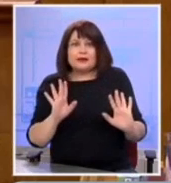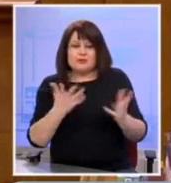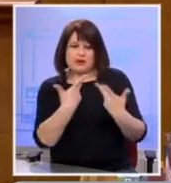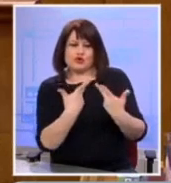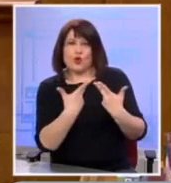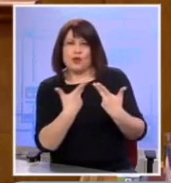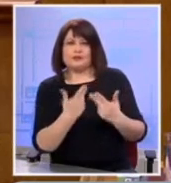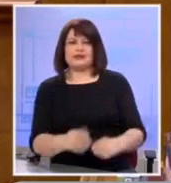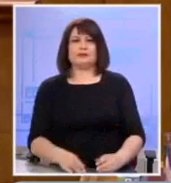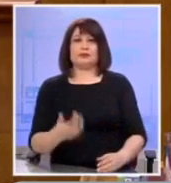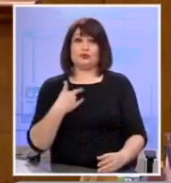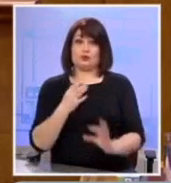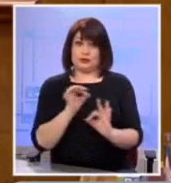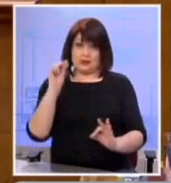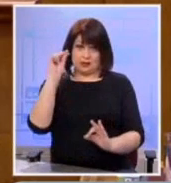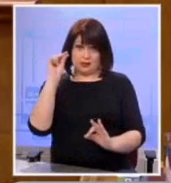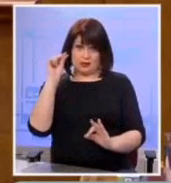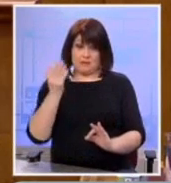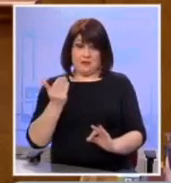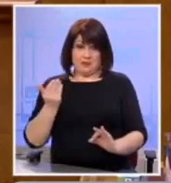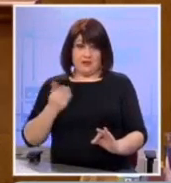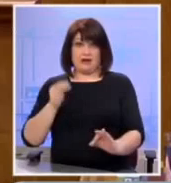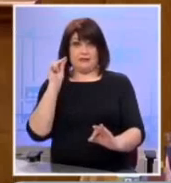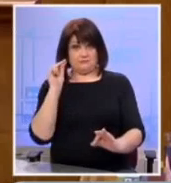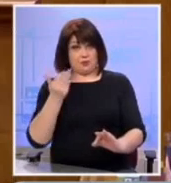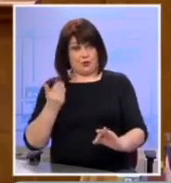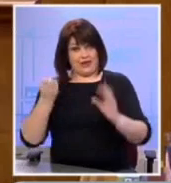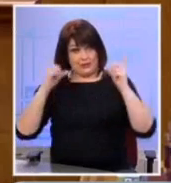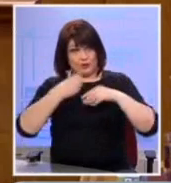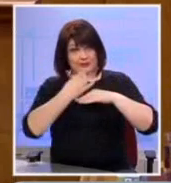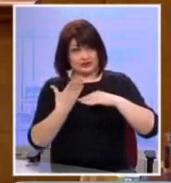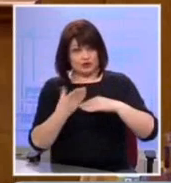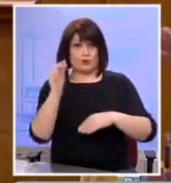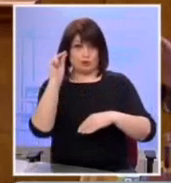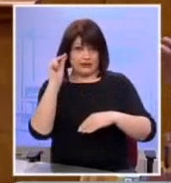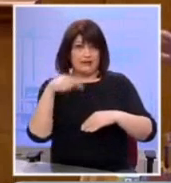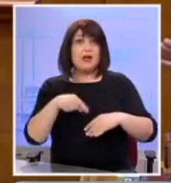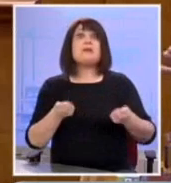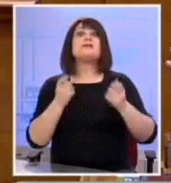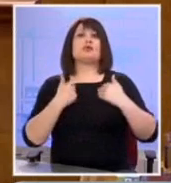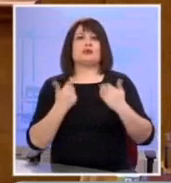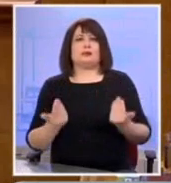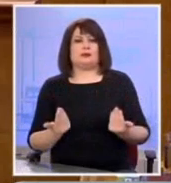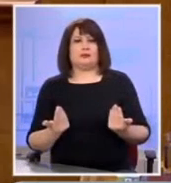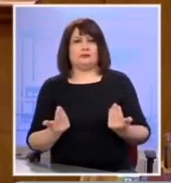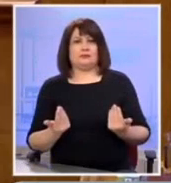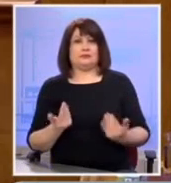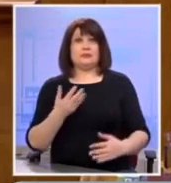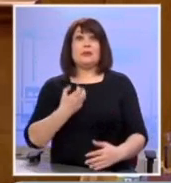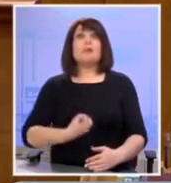στις υποσχέσεις τις οποίες είχε δώσει η προηγούμενη κυβέρνηση. Δεν αισθάνθηκε την ανάγκη να